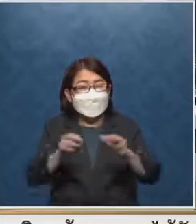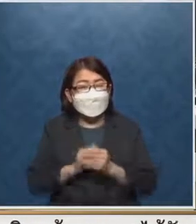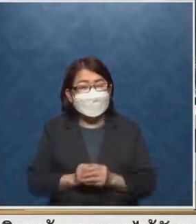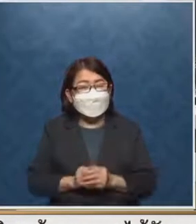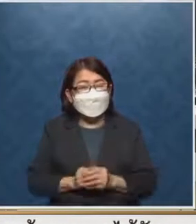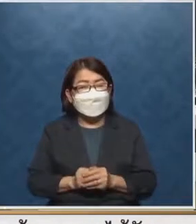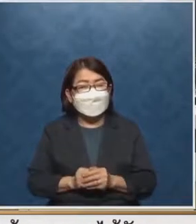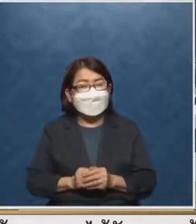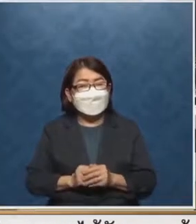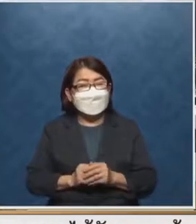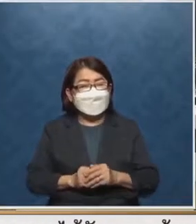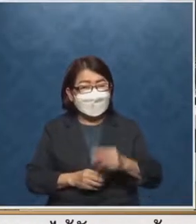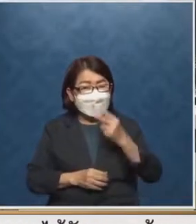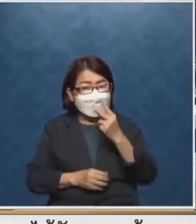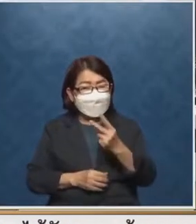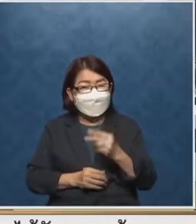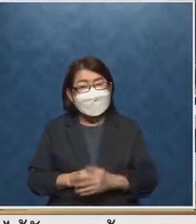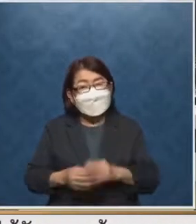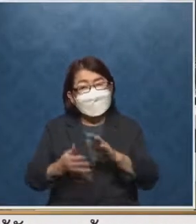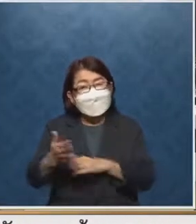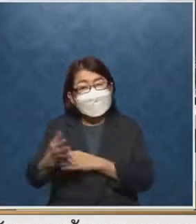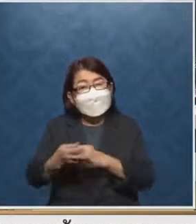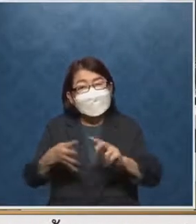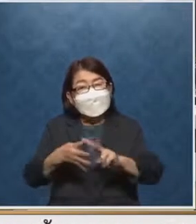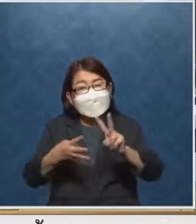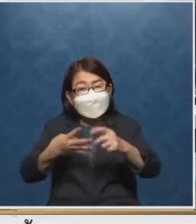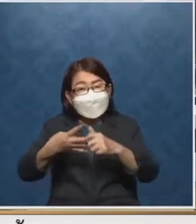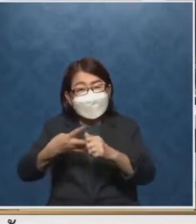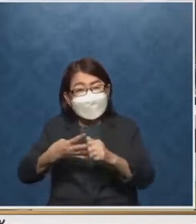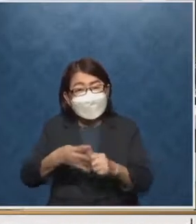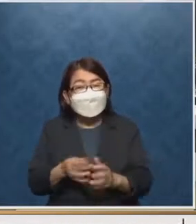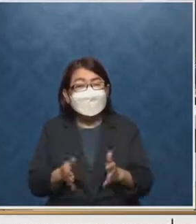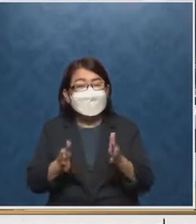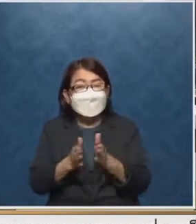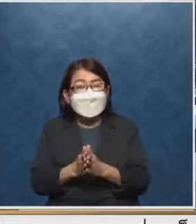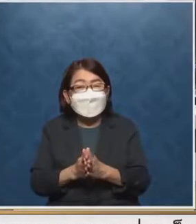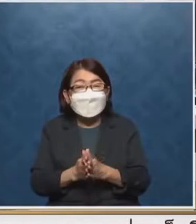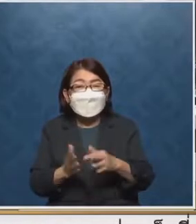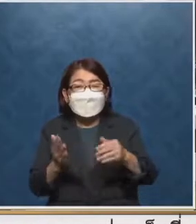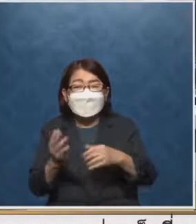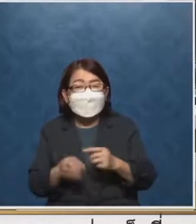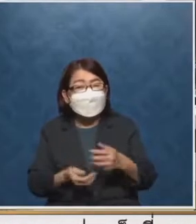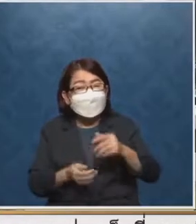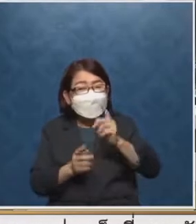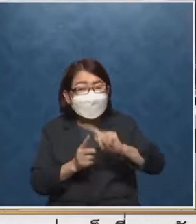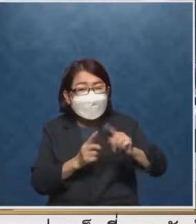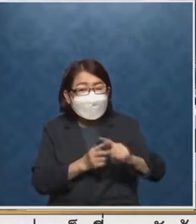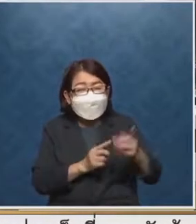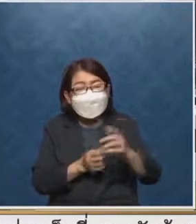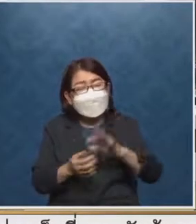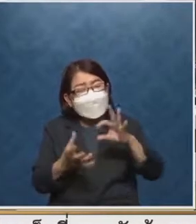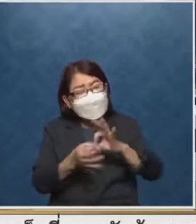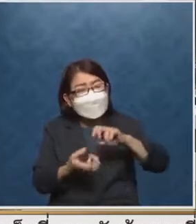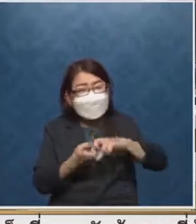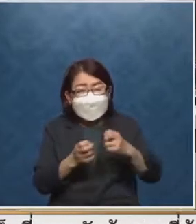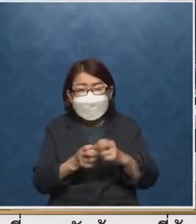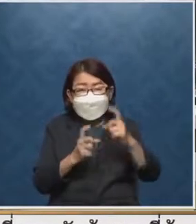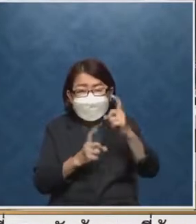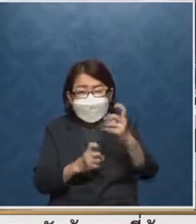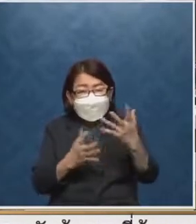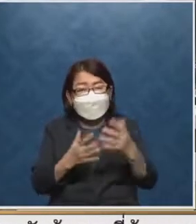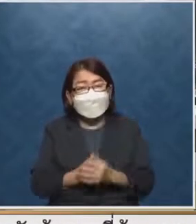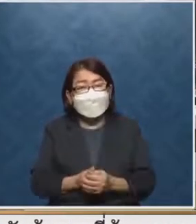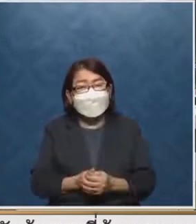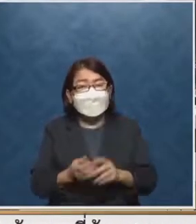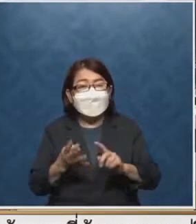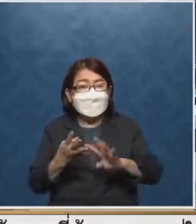ว่านะครับยุทธศาสตร์ที่2พัฒนาสื่อและนิเวศสื่อที่ปลอดภัยและสร้างสรรค์ยุทธศา